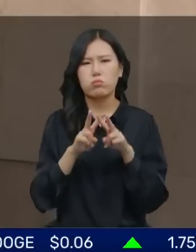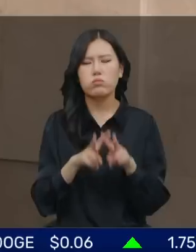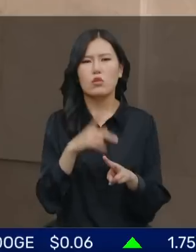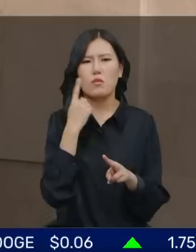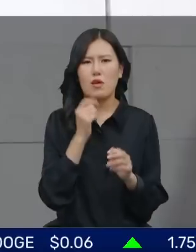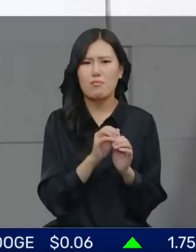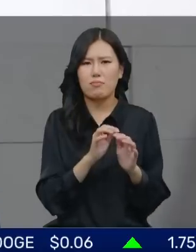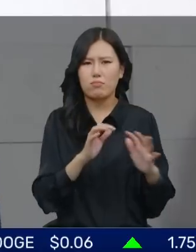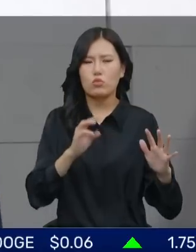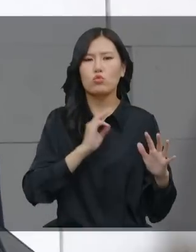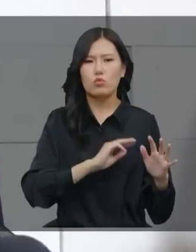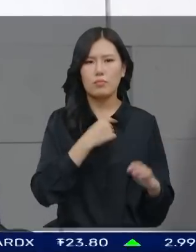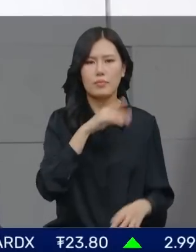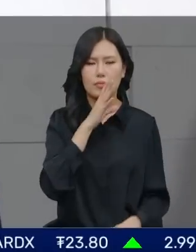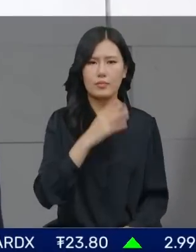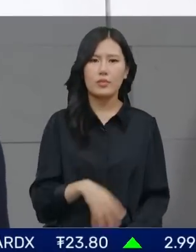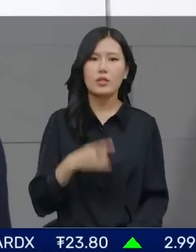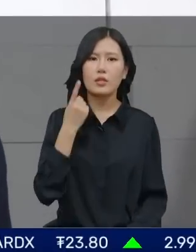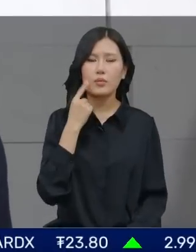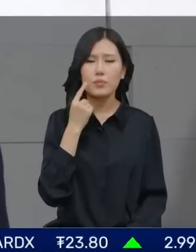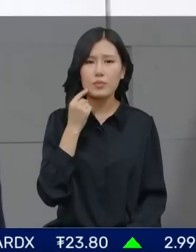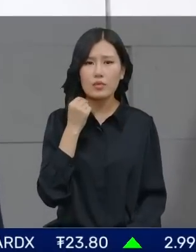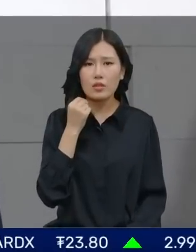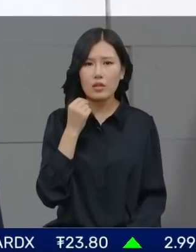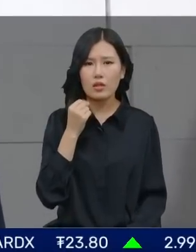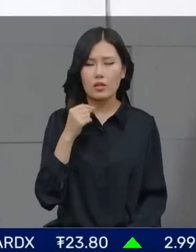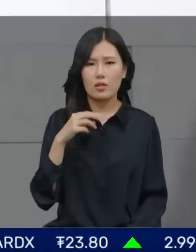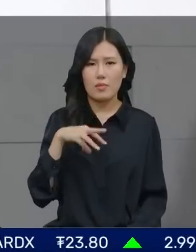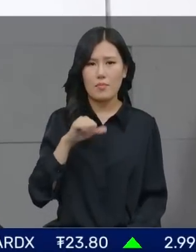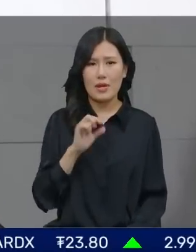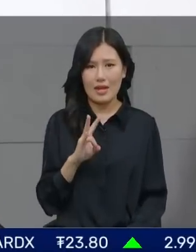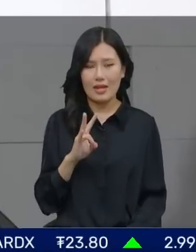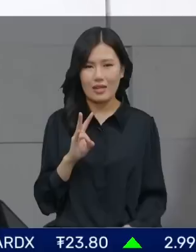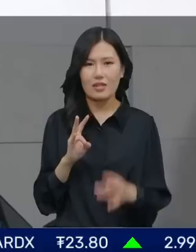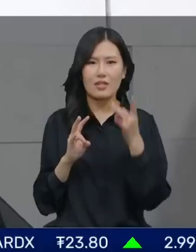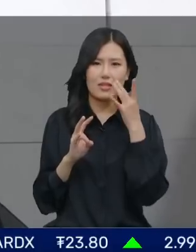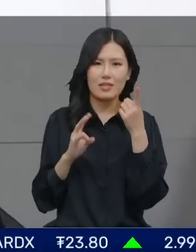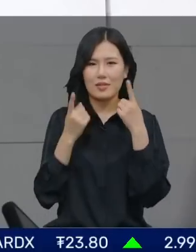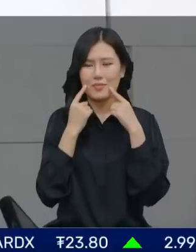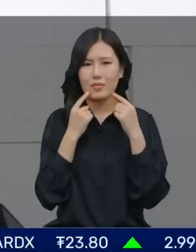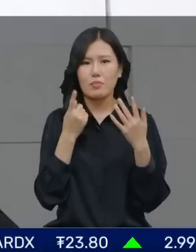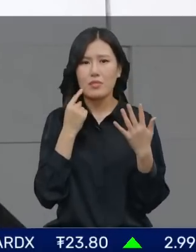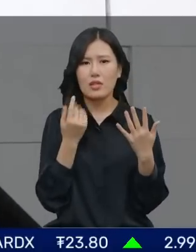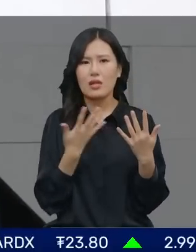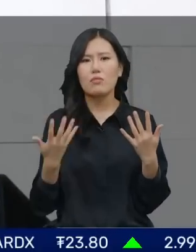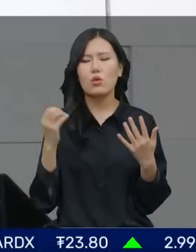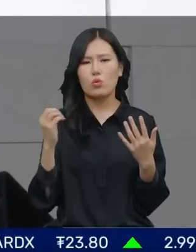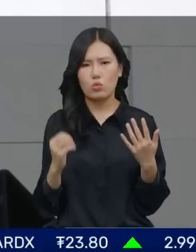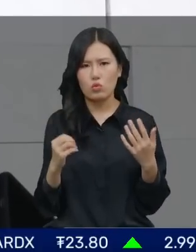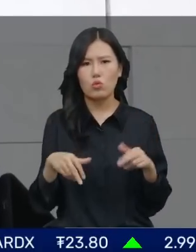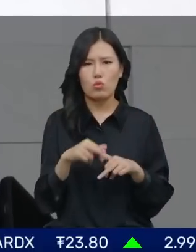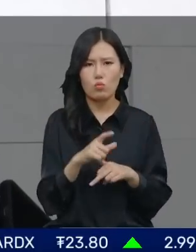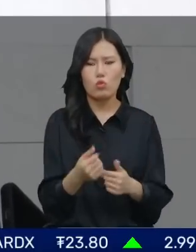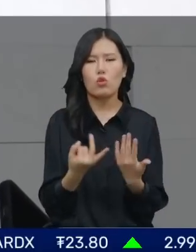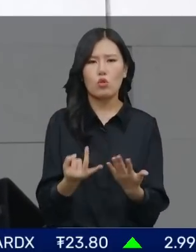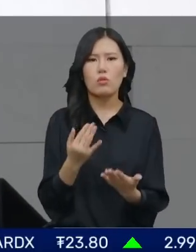юм л байр суурьтай байна. За эмэгтэйчүүд бол 55% эзэлж байна. Монгол ардын нам. За нийтдээ нэг 7 орчим хүн бол хөшлийн бэрхшээлтэй иргэд